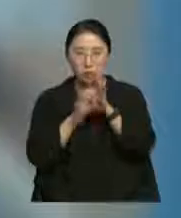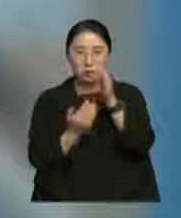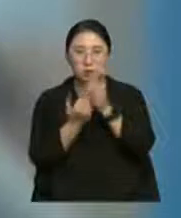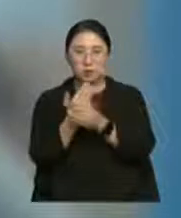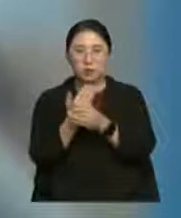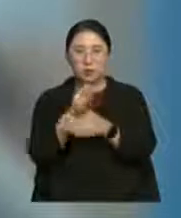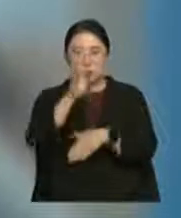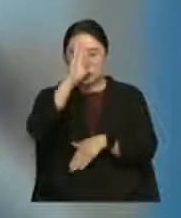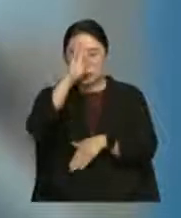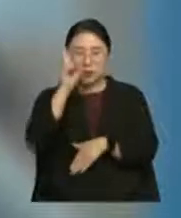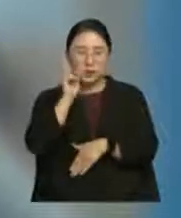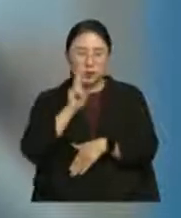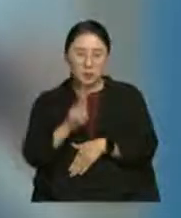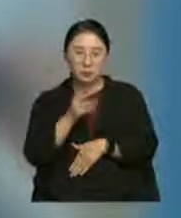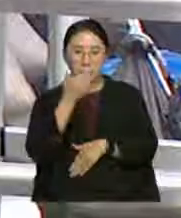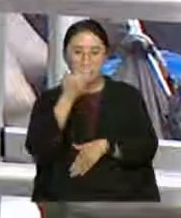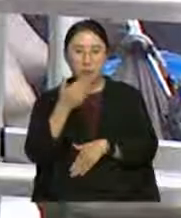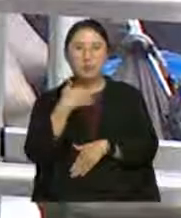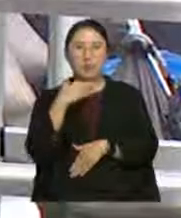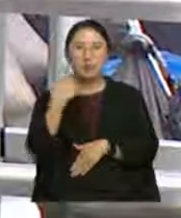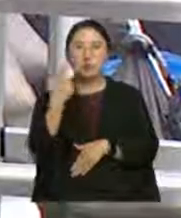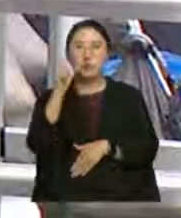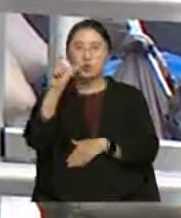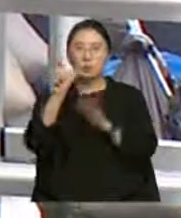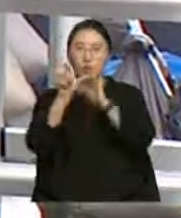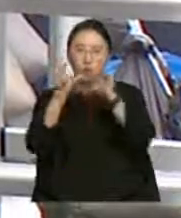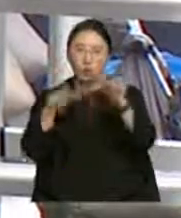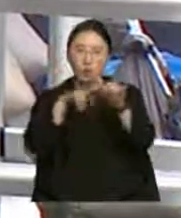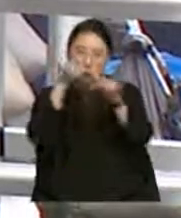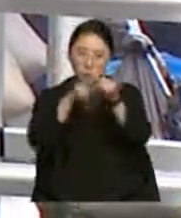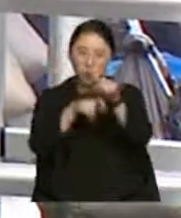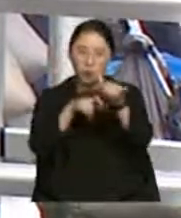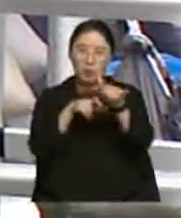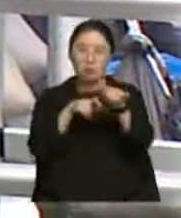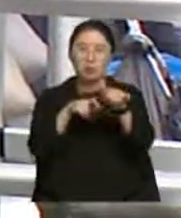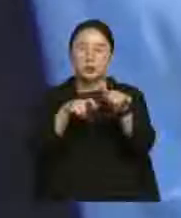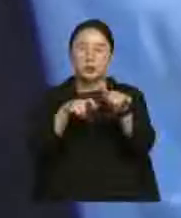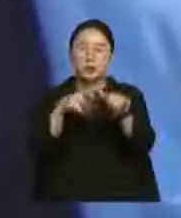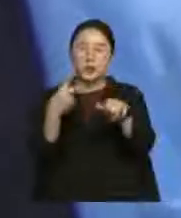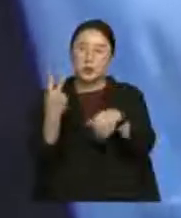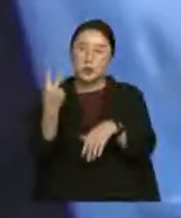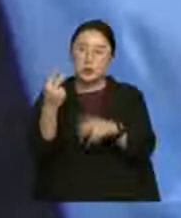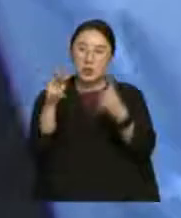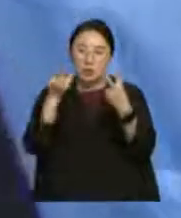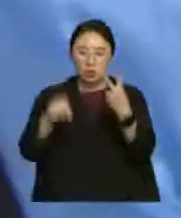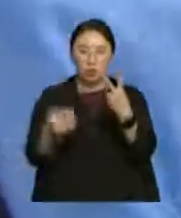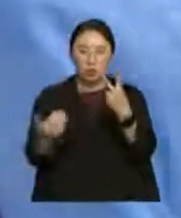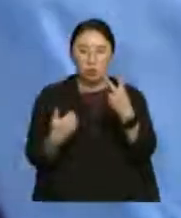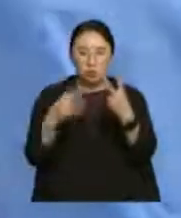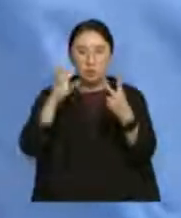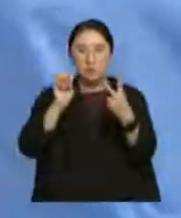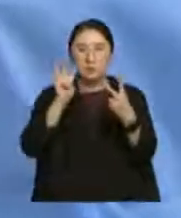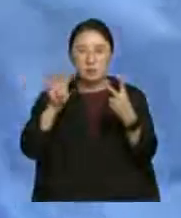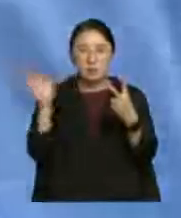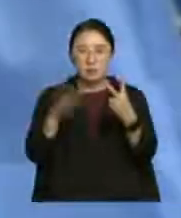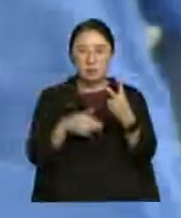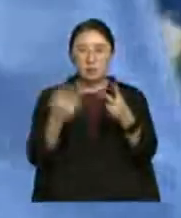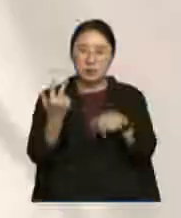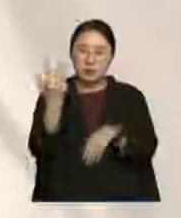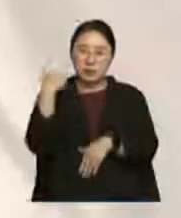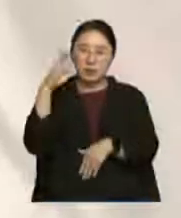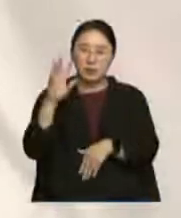중증으로 이어질 가능성이 높은 65세 이상 확인자 비유도 2주전 34.8% 에서 지난주